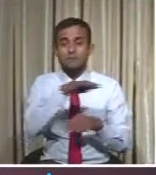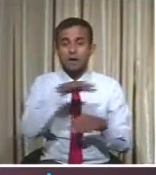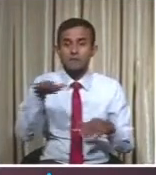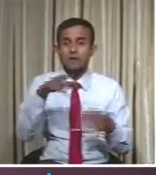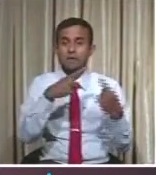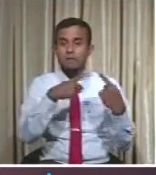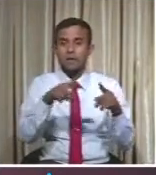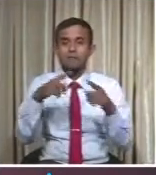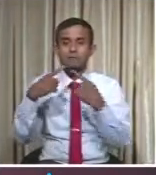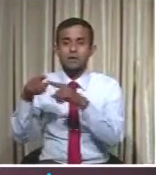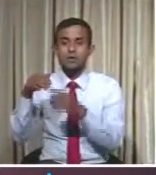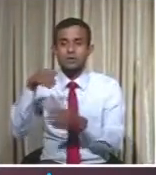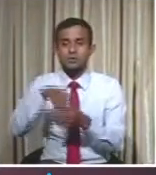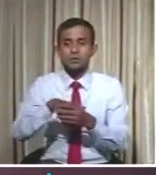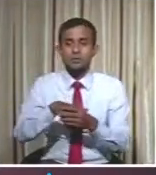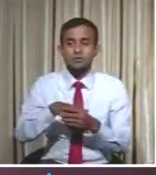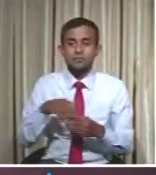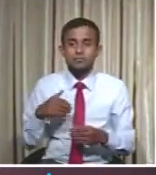තුළ